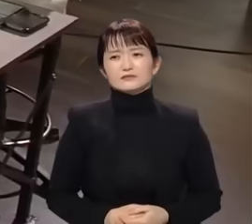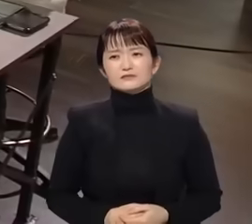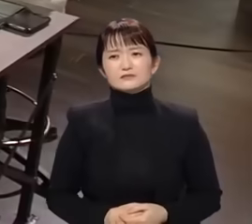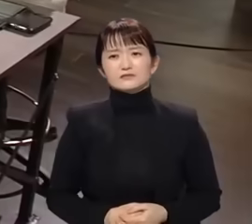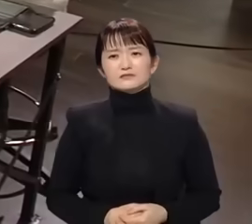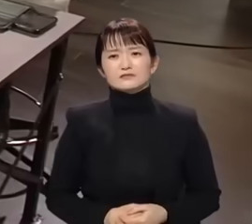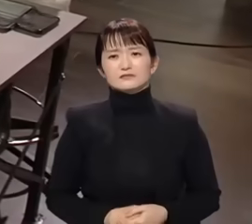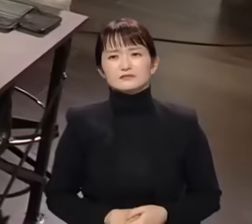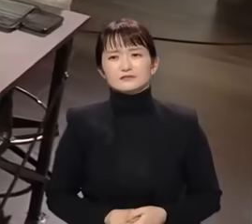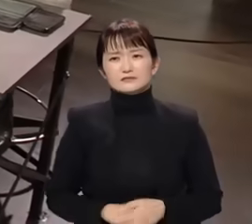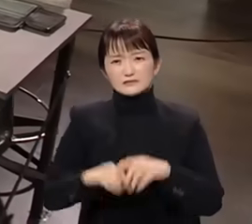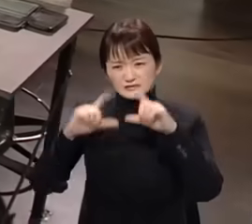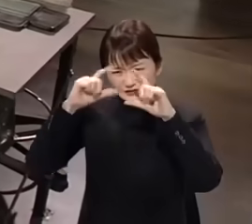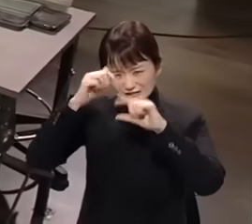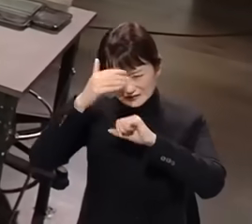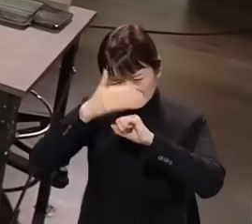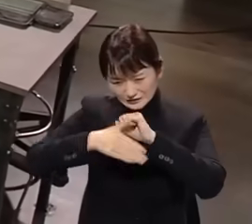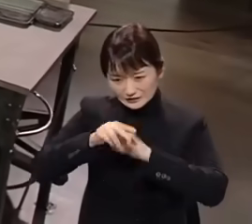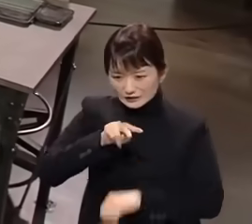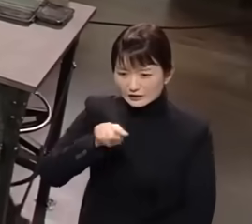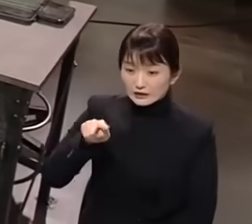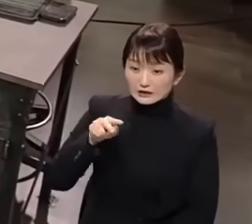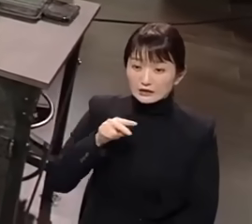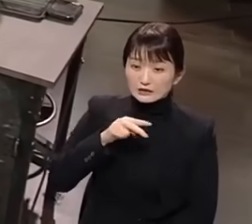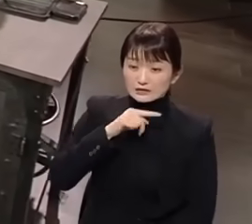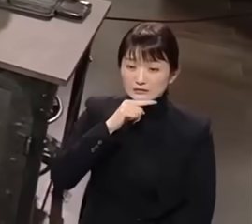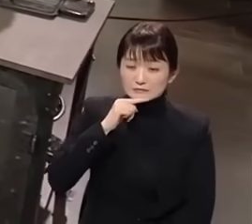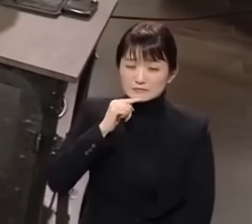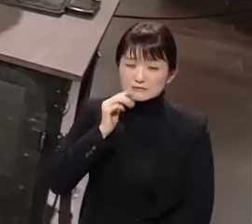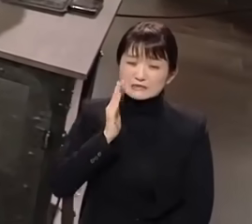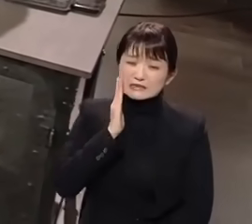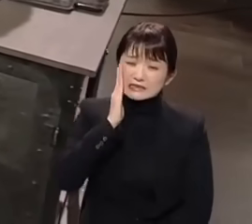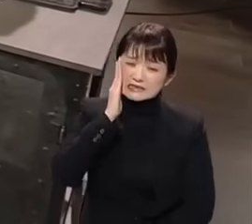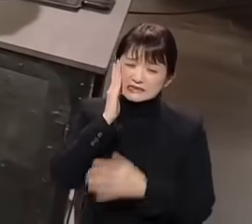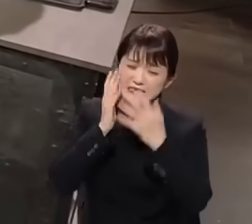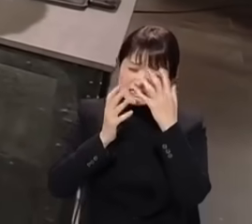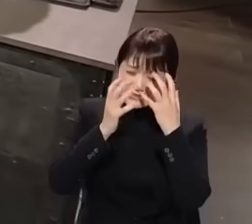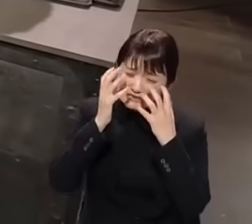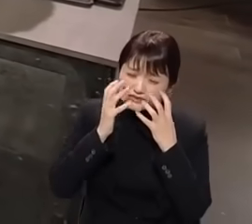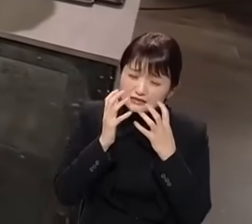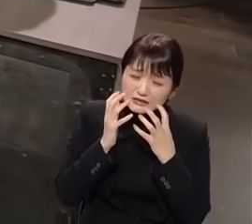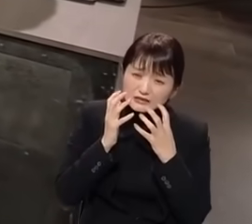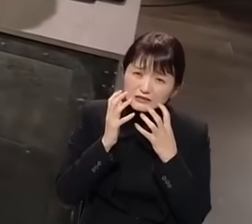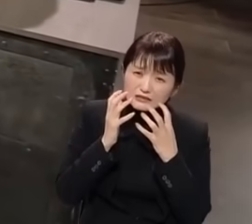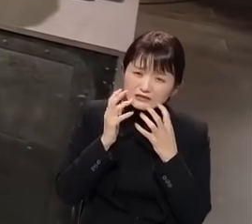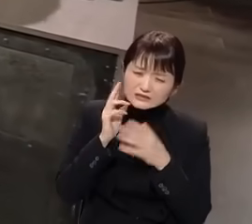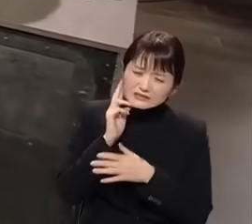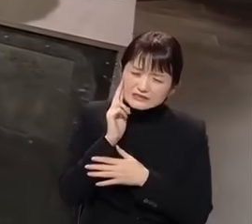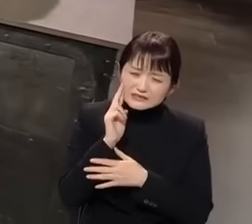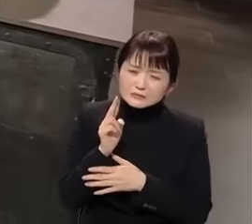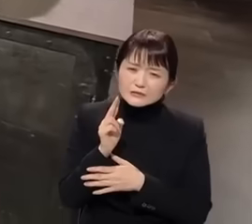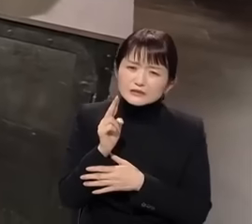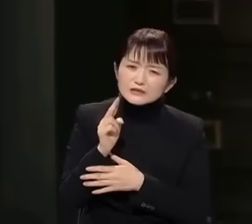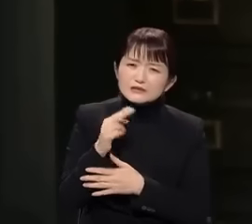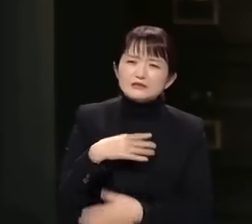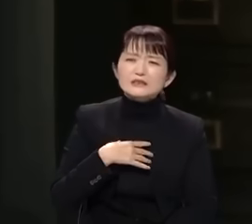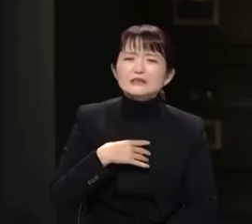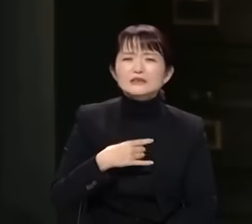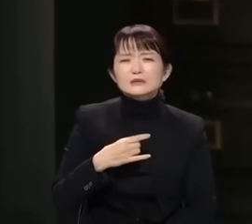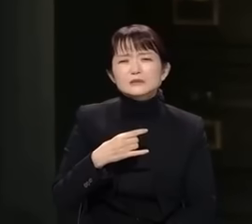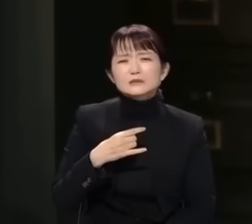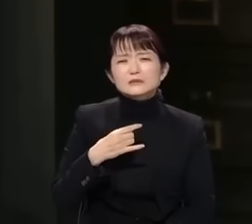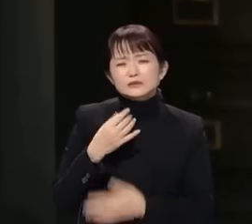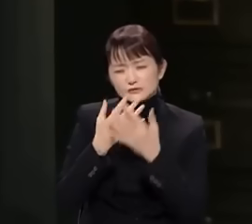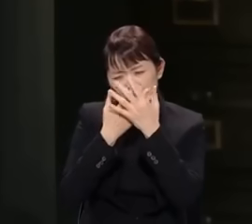저희가 너무 사진이 그냥 피멍이 너무 잔뜩 있어서 저희가 일부러 좀 흑백으로 저렇게 처리를